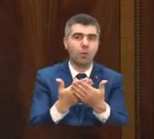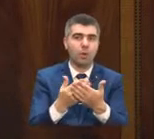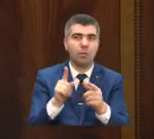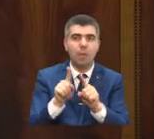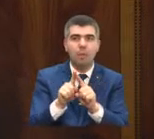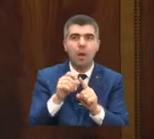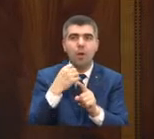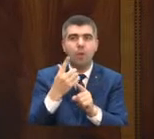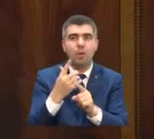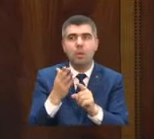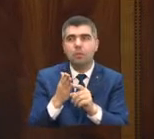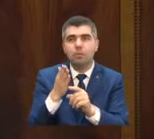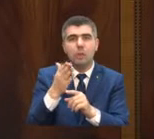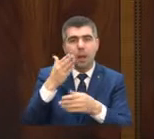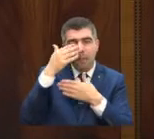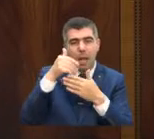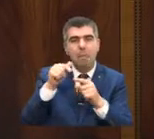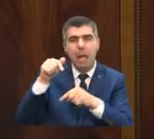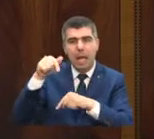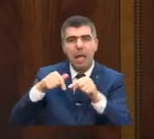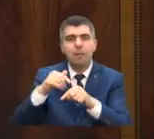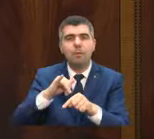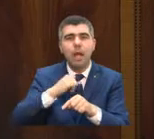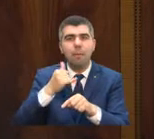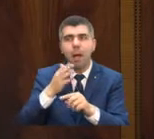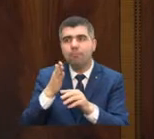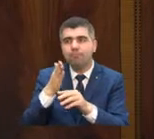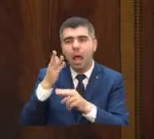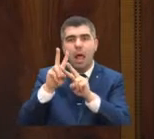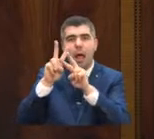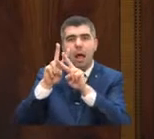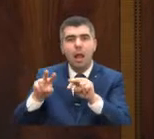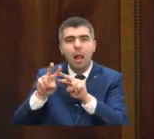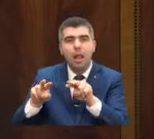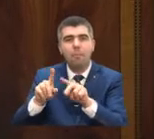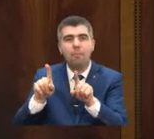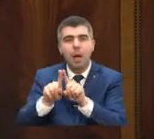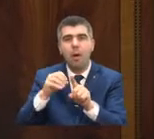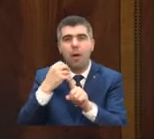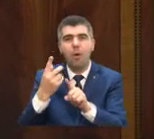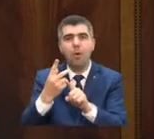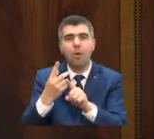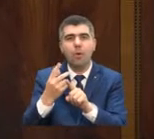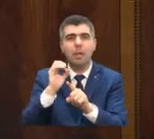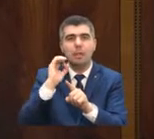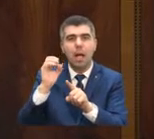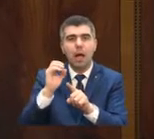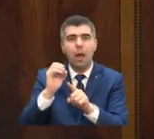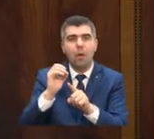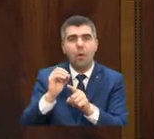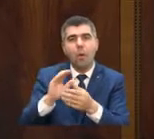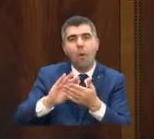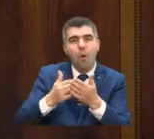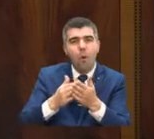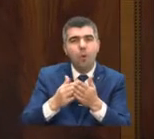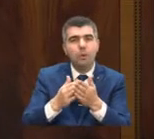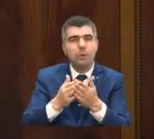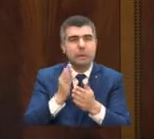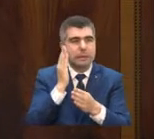ولاءات بديلة تقوم على الانغلاق والتعصب كمنهج والعنف